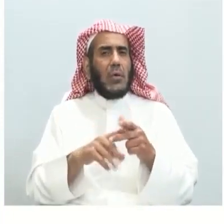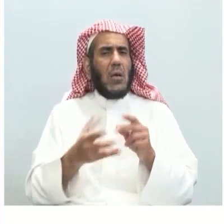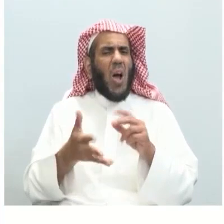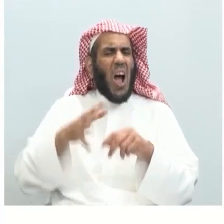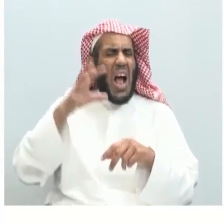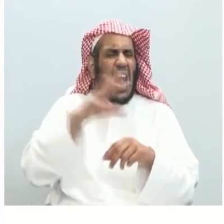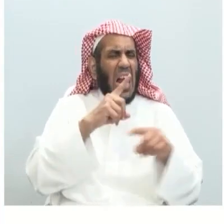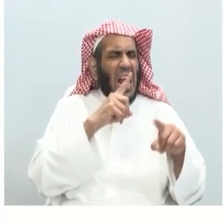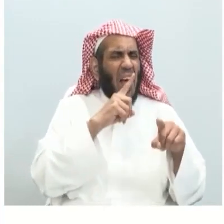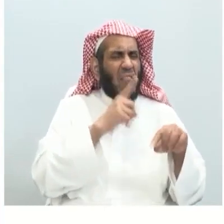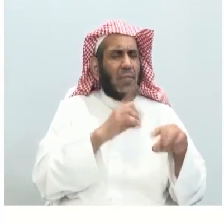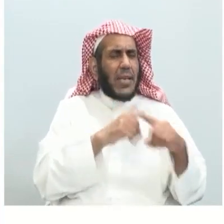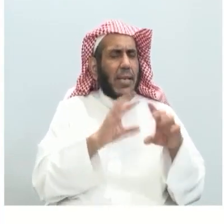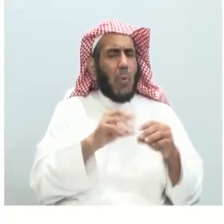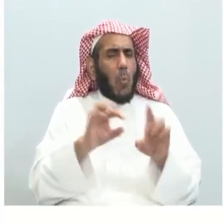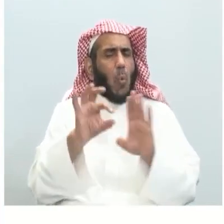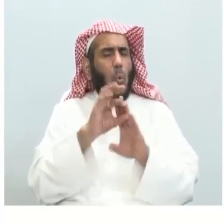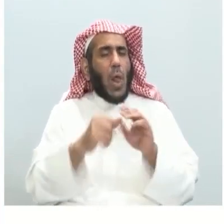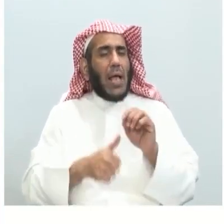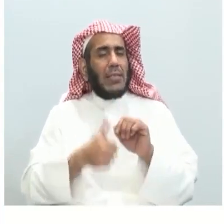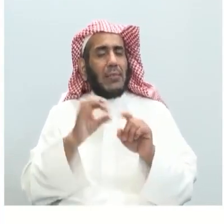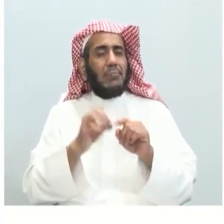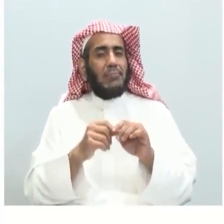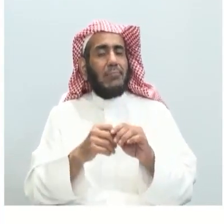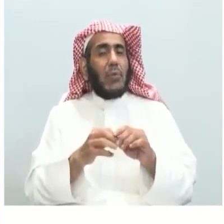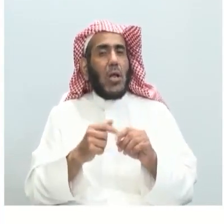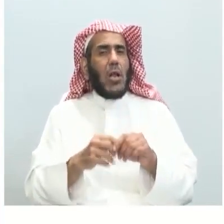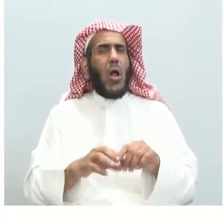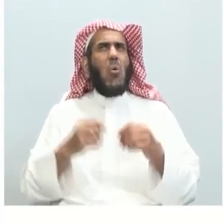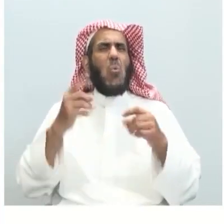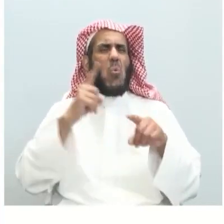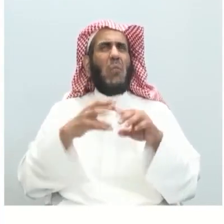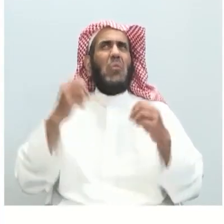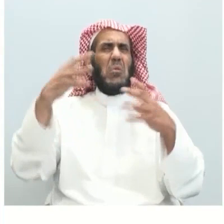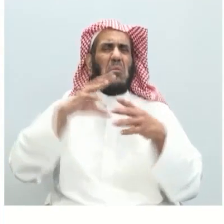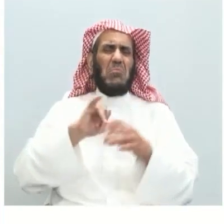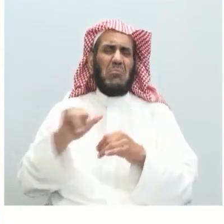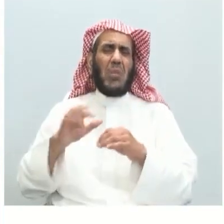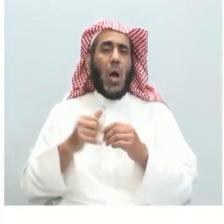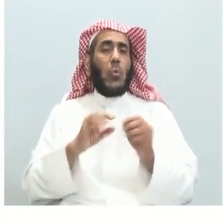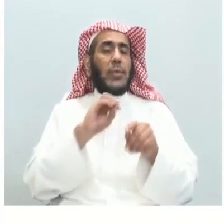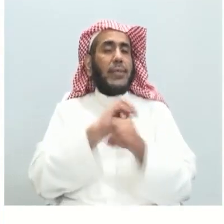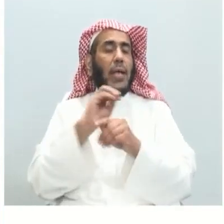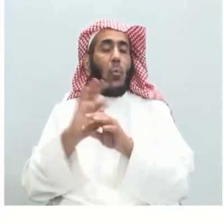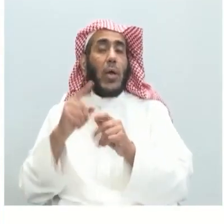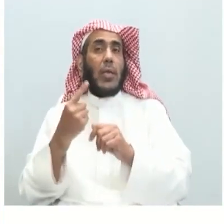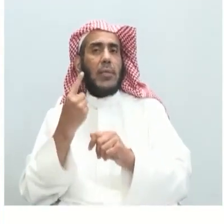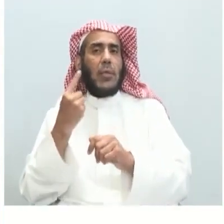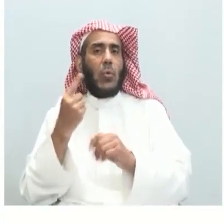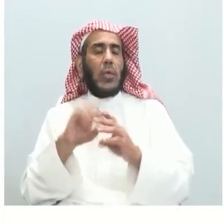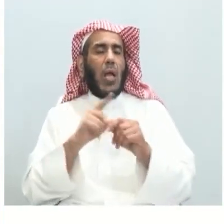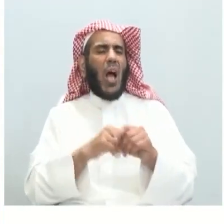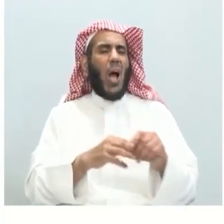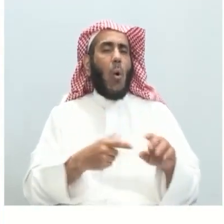الكافرين ما الموضوع الذي ترونه انسب هل هو كفر النعمه ام هو الدعوه الى التوحيد ام